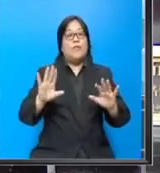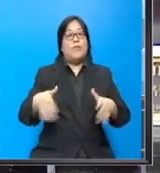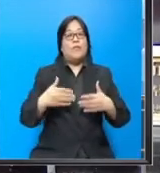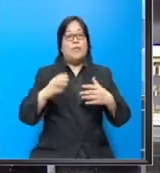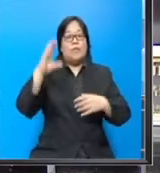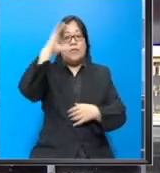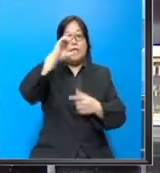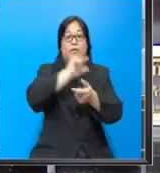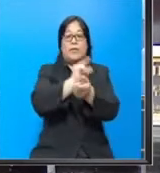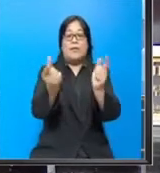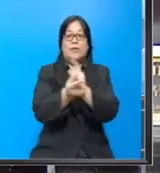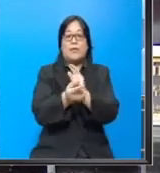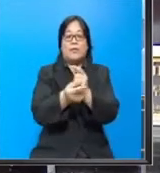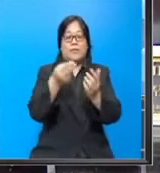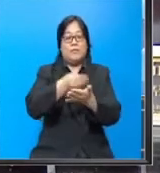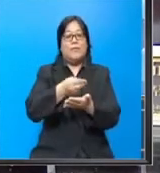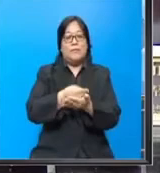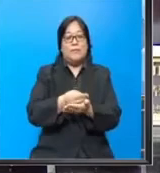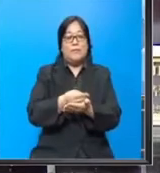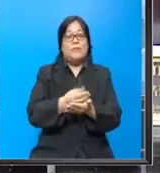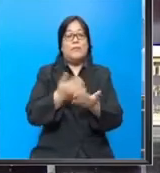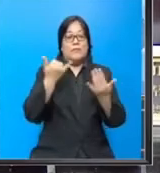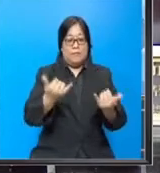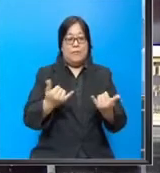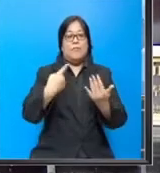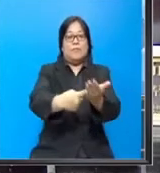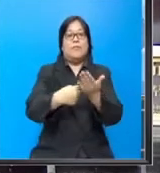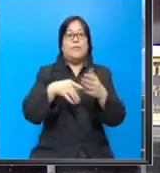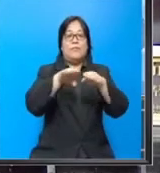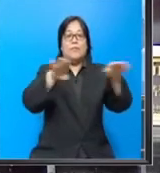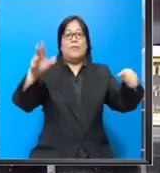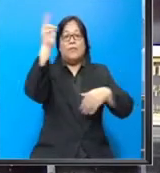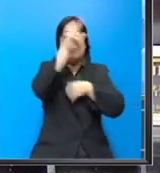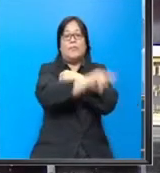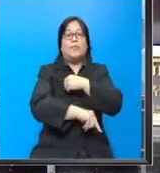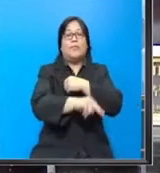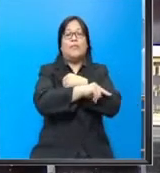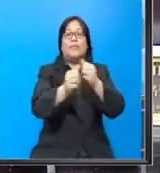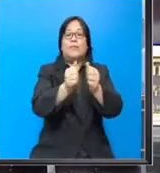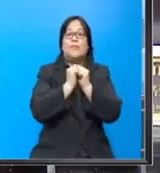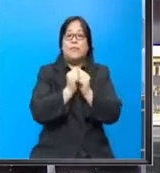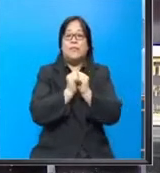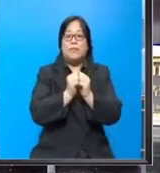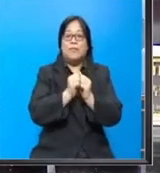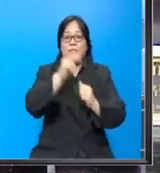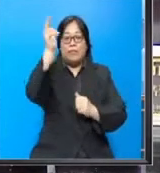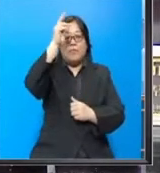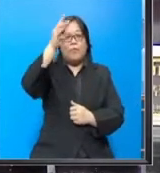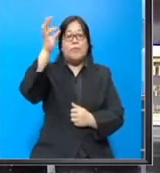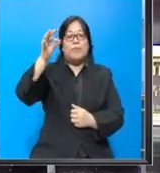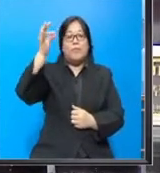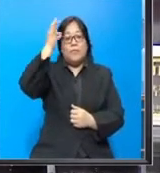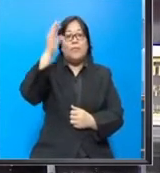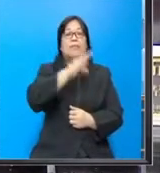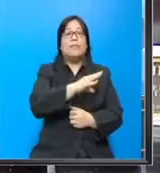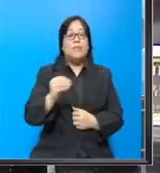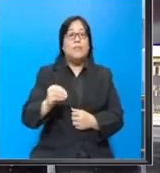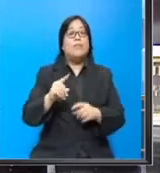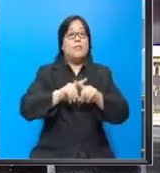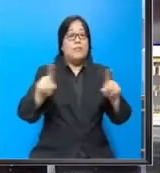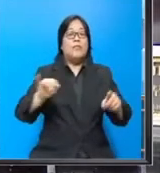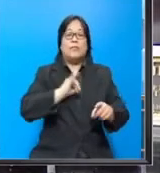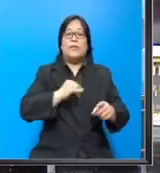untuk mendapatkan gantian dalam bentuk keuangan Denis dan dirunding dipekerjaan negeri dengan dengan kajian pusat dan